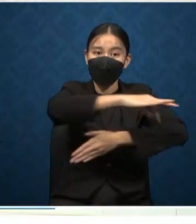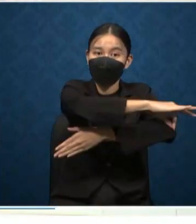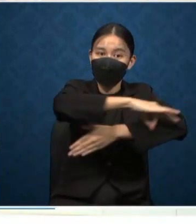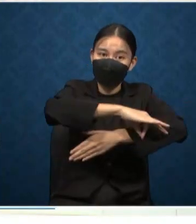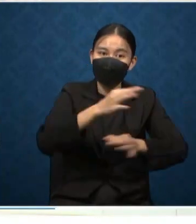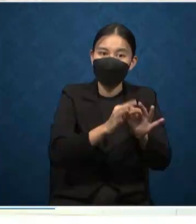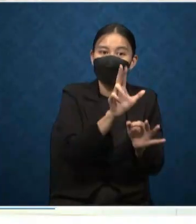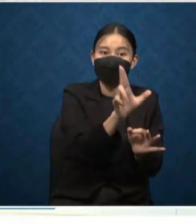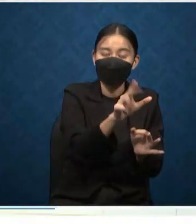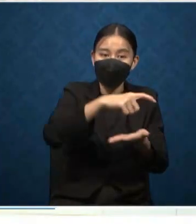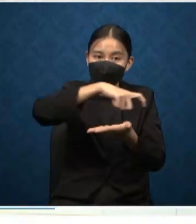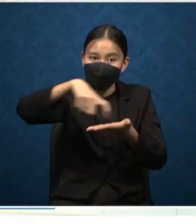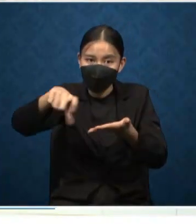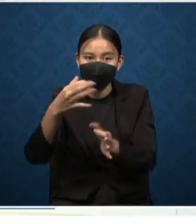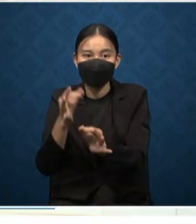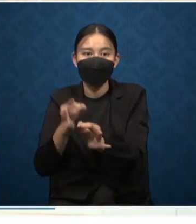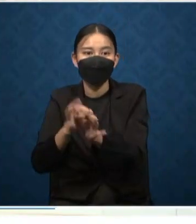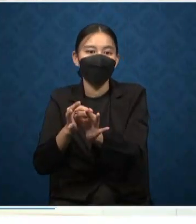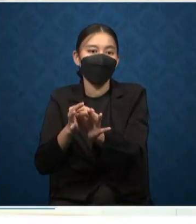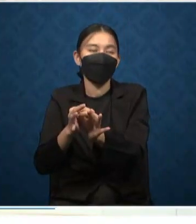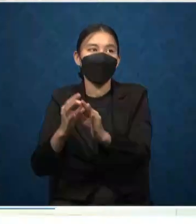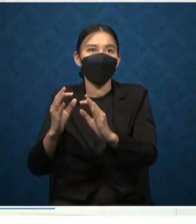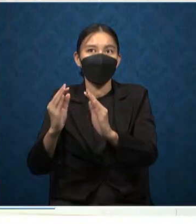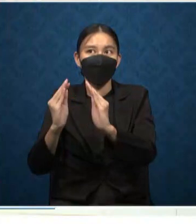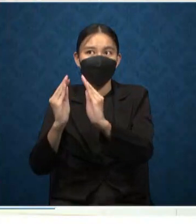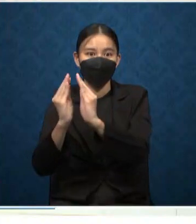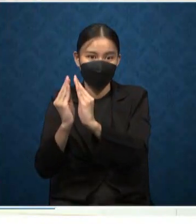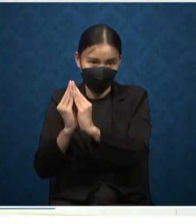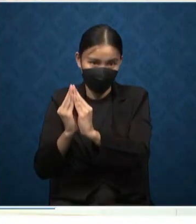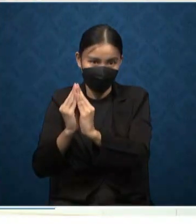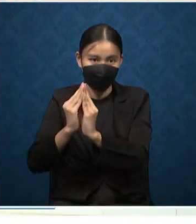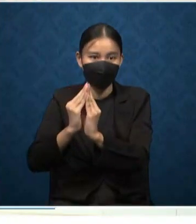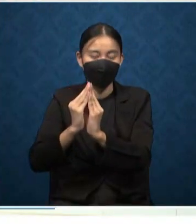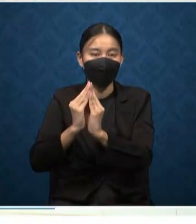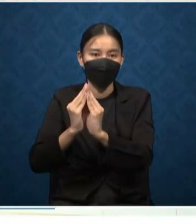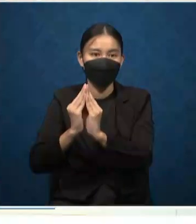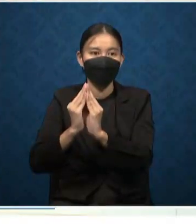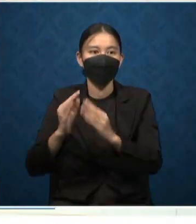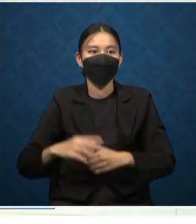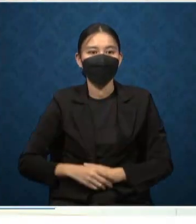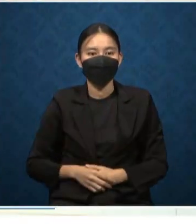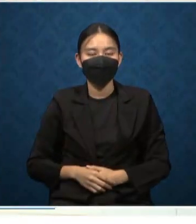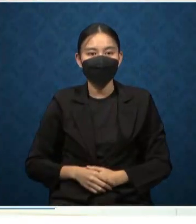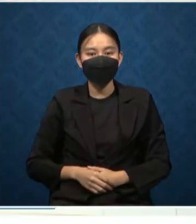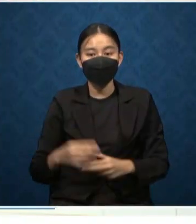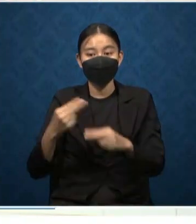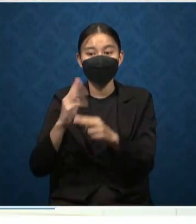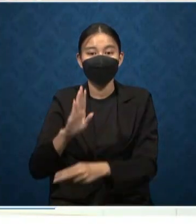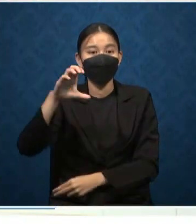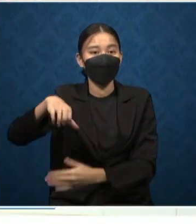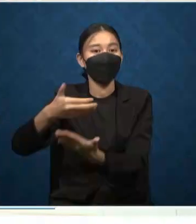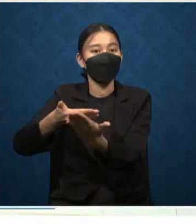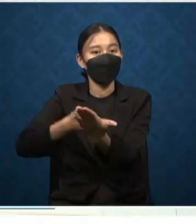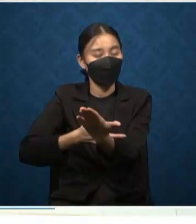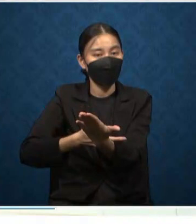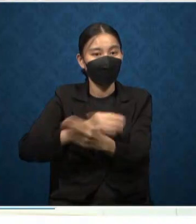ไนะครัไปยังบัญชีธนาคารไทยพานิทครัซึ่เป็ชื่อบัชีของ บัสัจำกดรกษัรีออนไน์เช่นกันครับรว